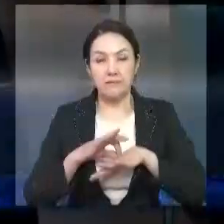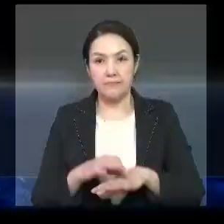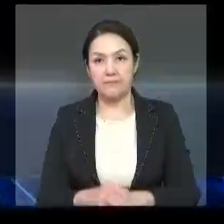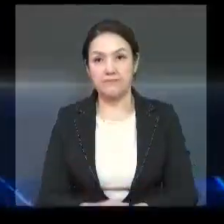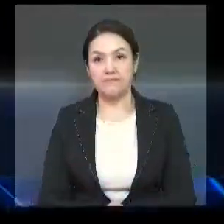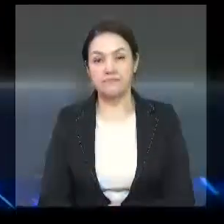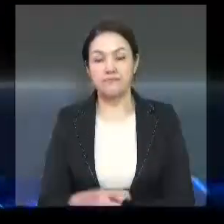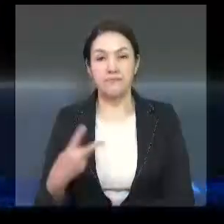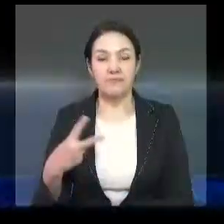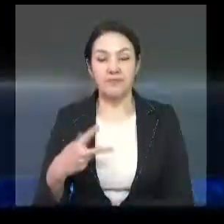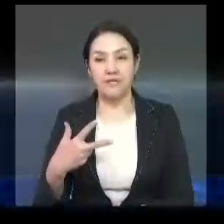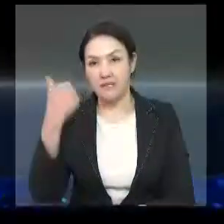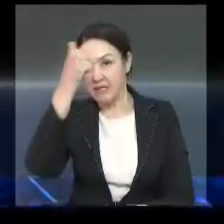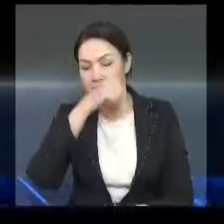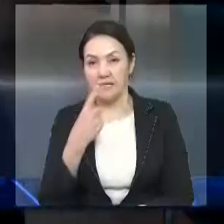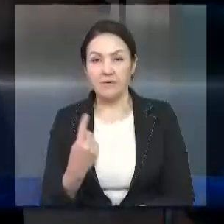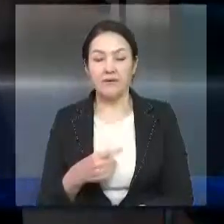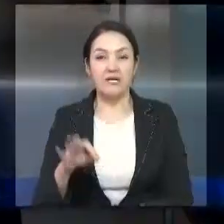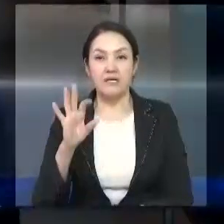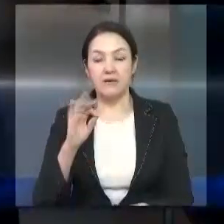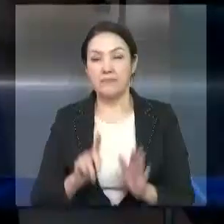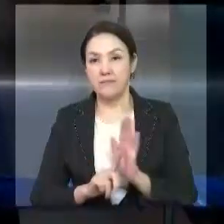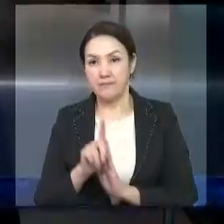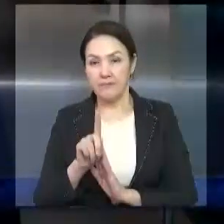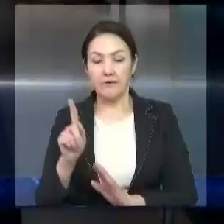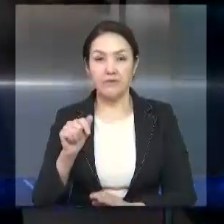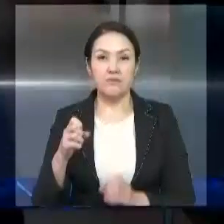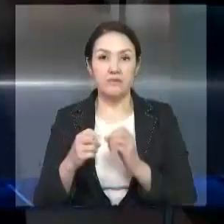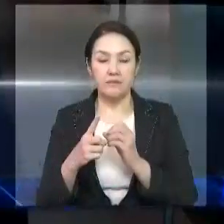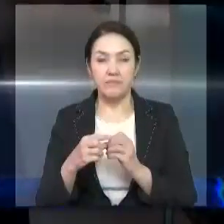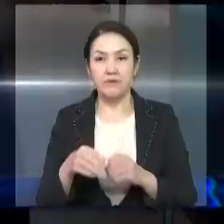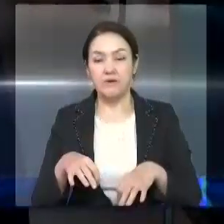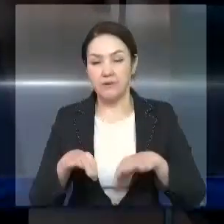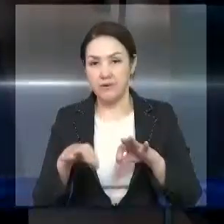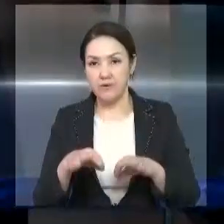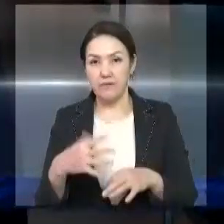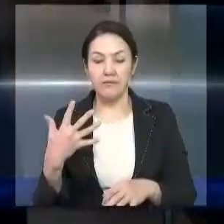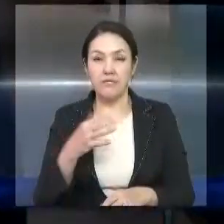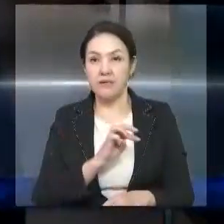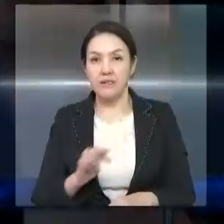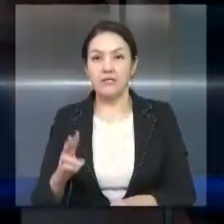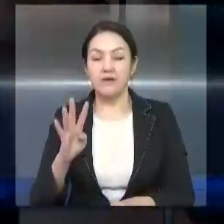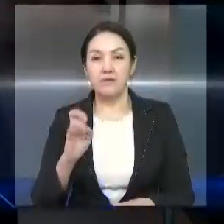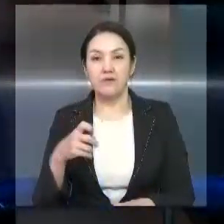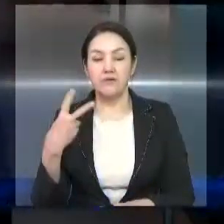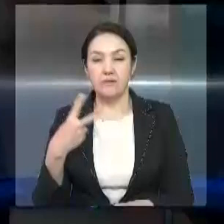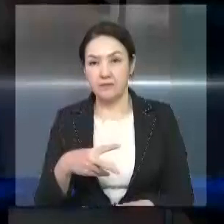жүргізілуде. 2023 жылдың 1 қазанынан бастап 111 көлік құралдарына